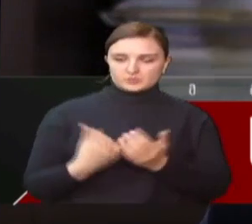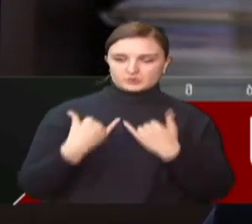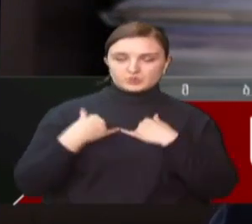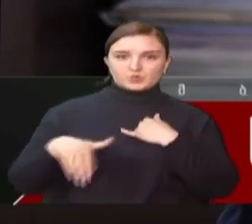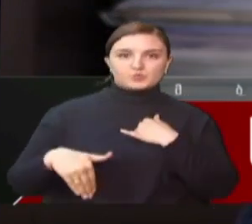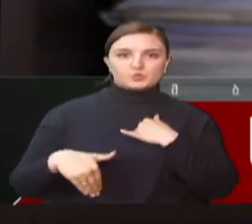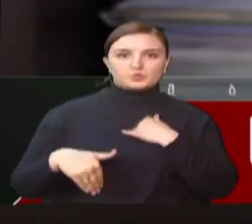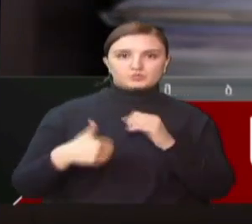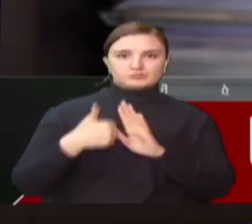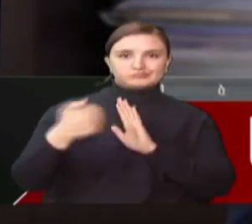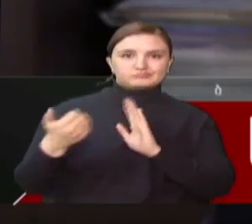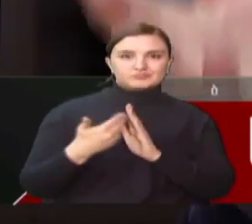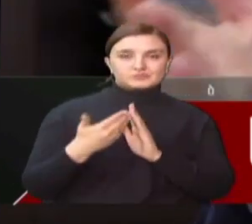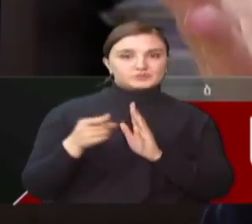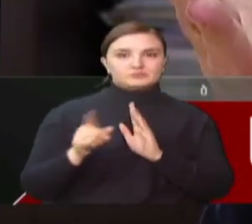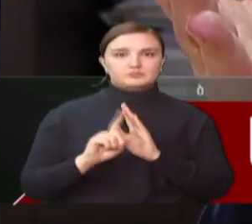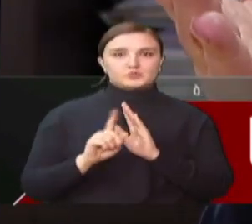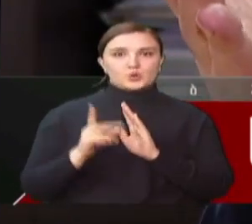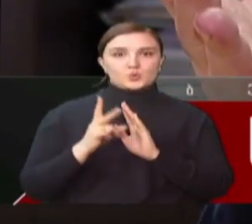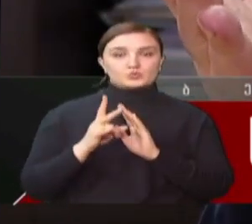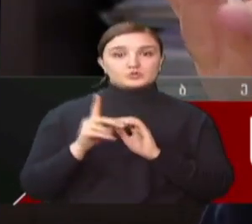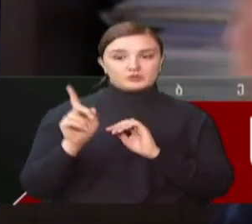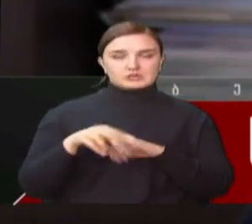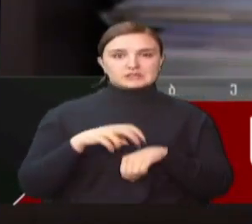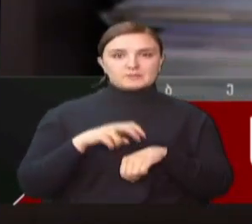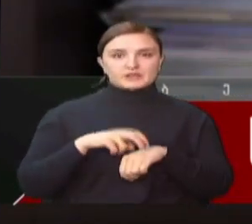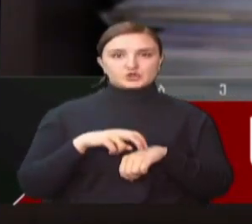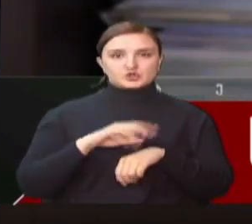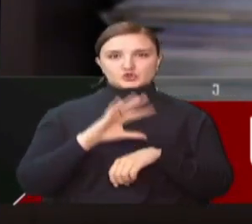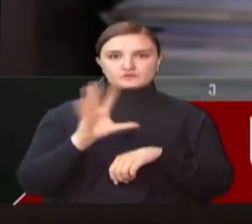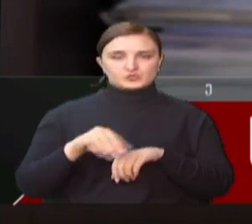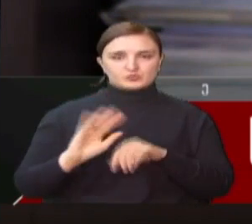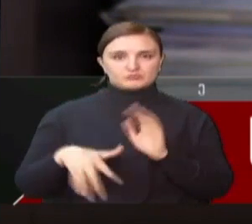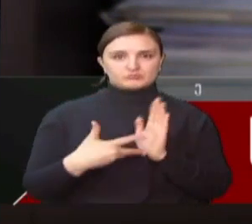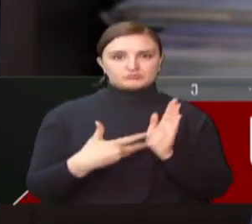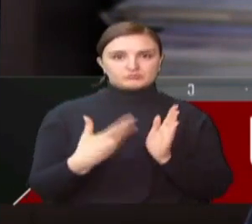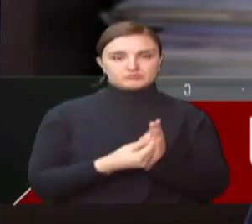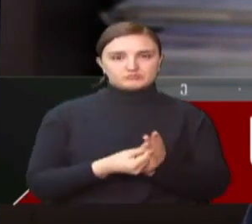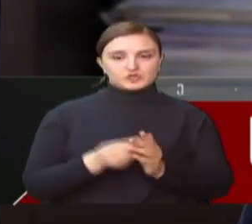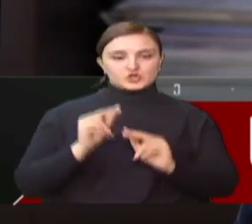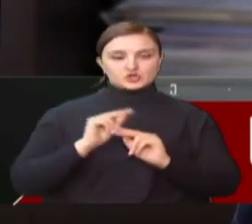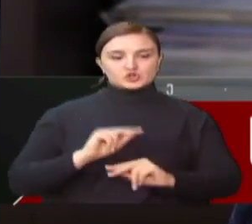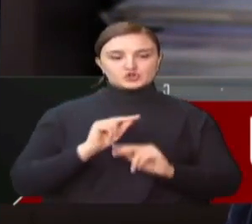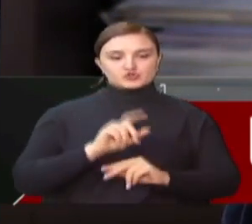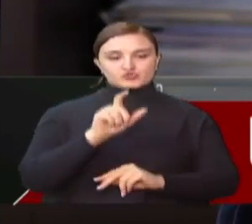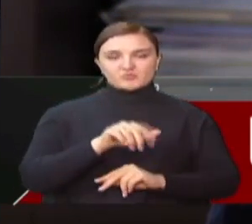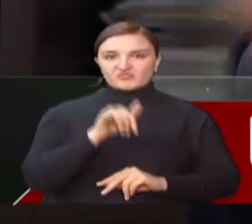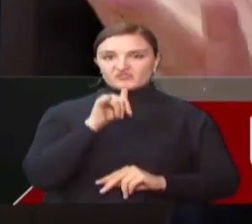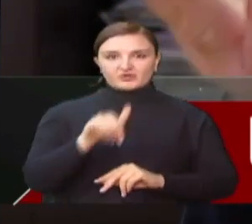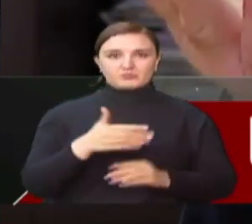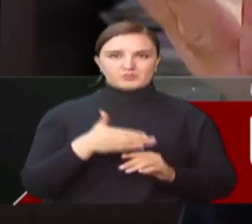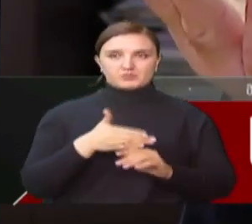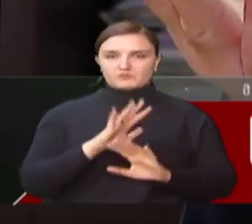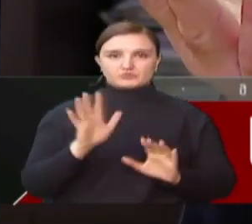მეორე თემა, ეს იხდის სამედიცინო ზარალებსაც და ეს იხდის შრომის